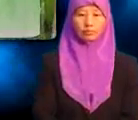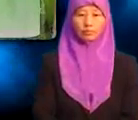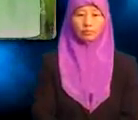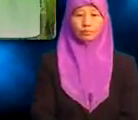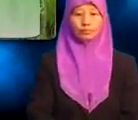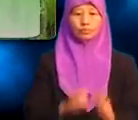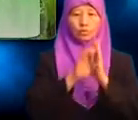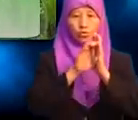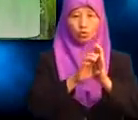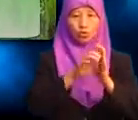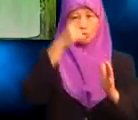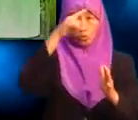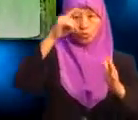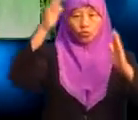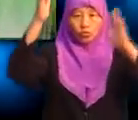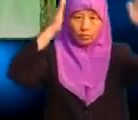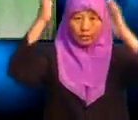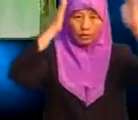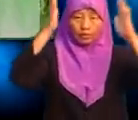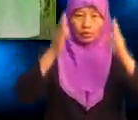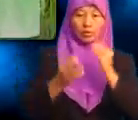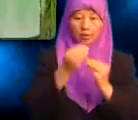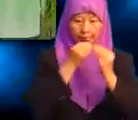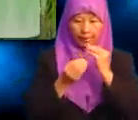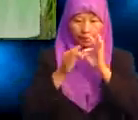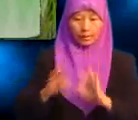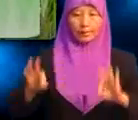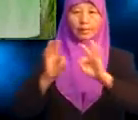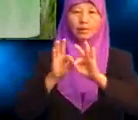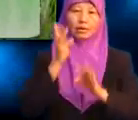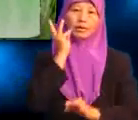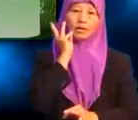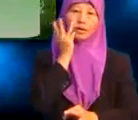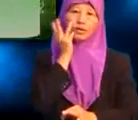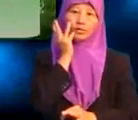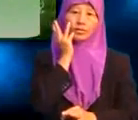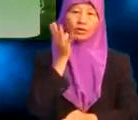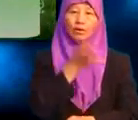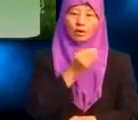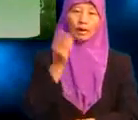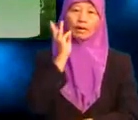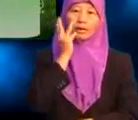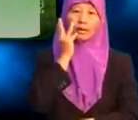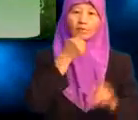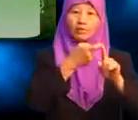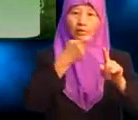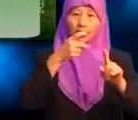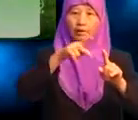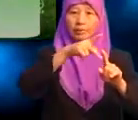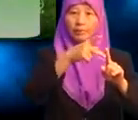Contohnya, bagi penduduk di Malaysia, makanan asasinya ialah nasi dan nasi dihasilkan daripada